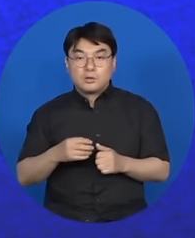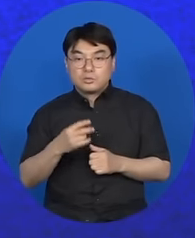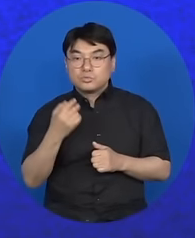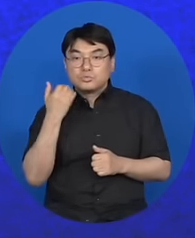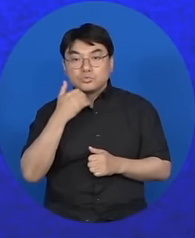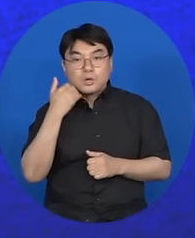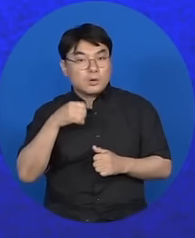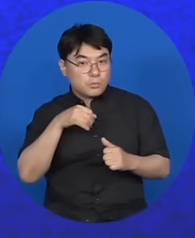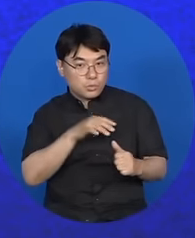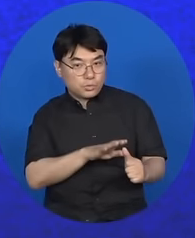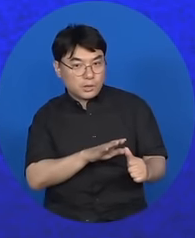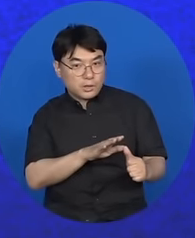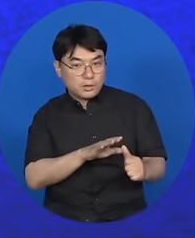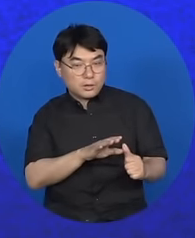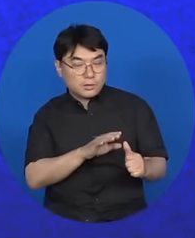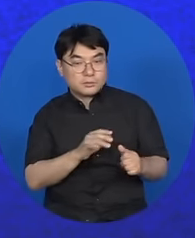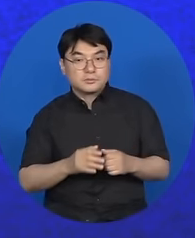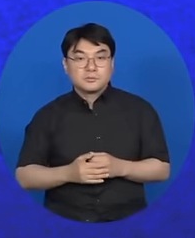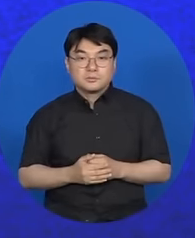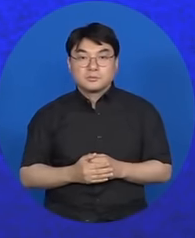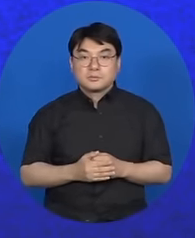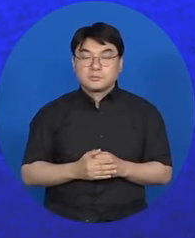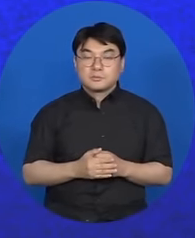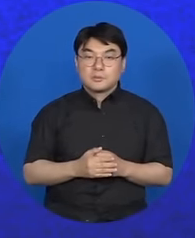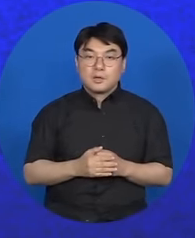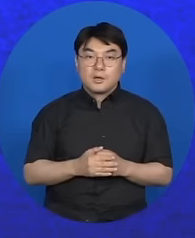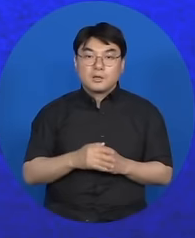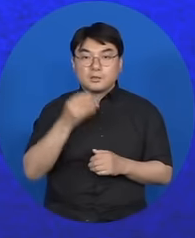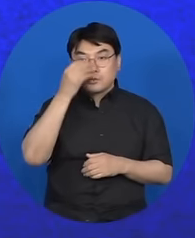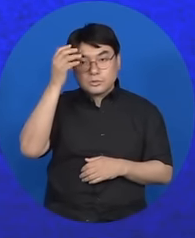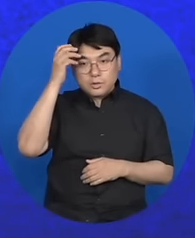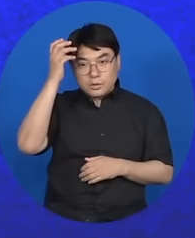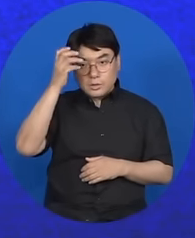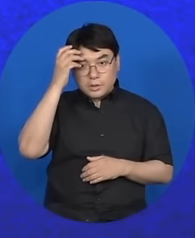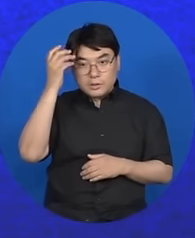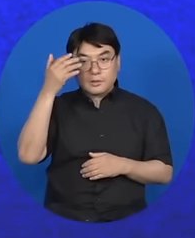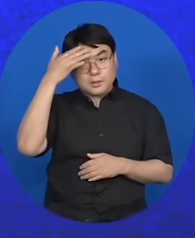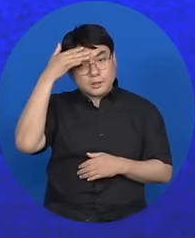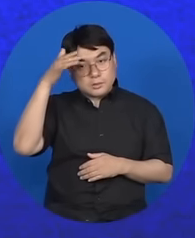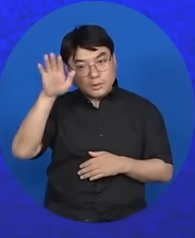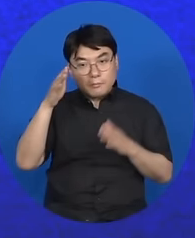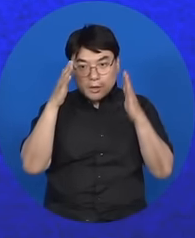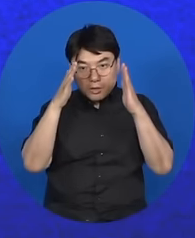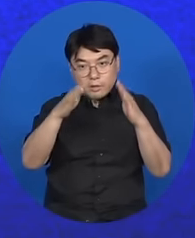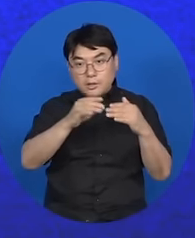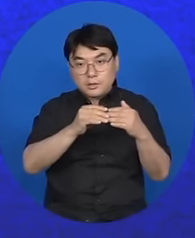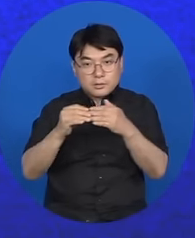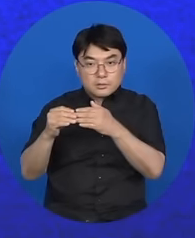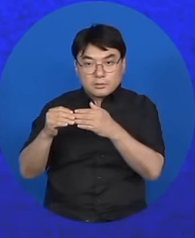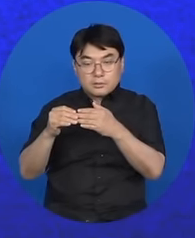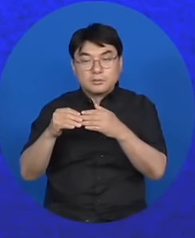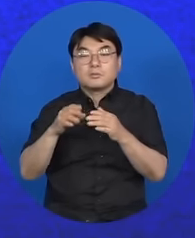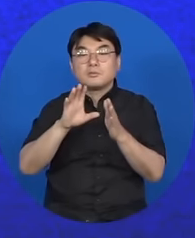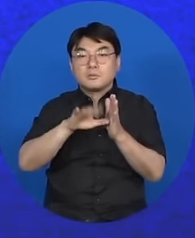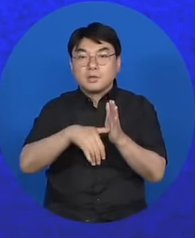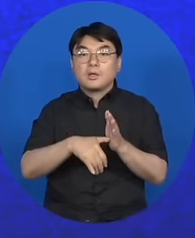누군가를 우리에게 보내시죠. 성령이 낯선 방향으로 이끄실 땐 다 이유가 있는 것입니다. 또 다른 예가